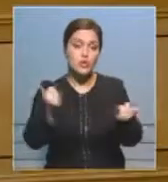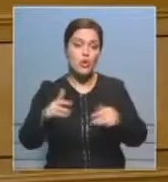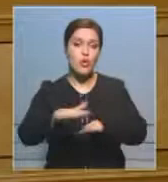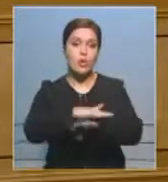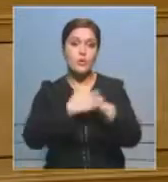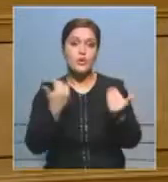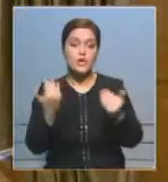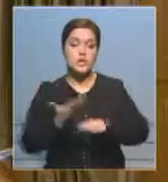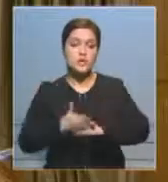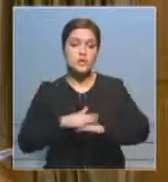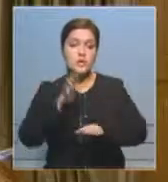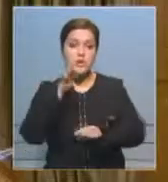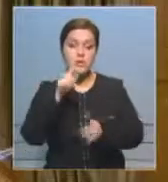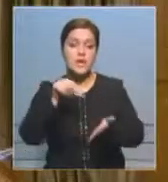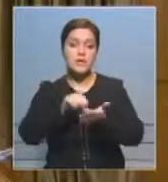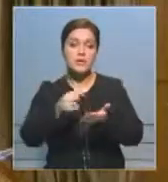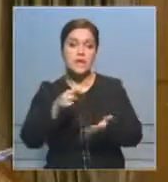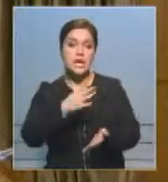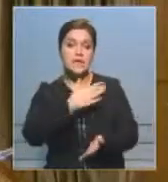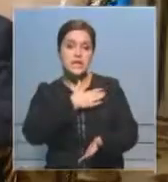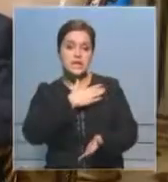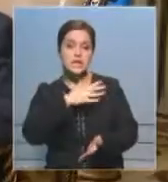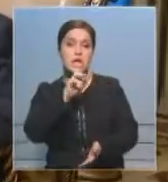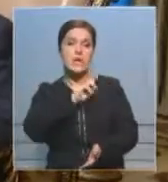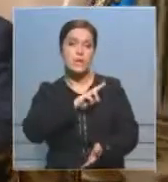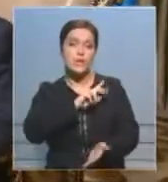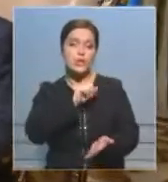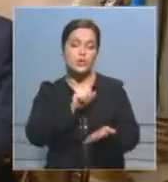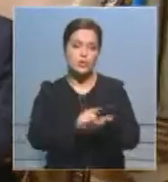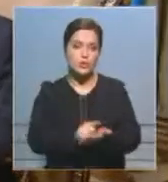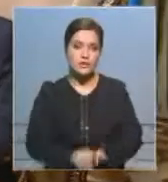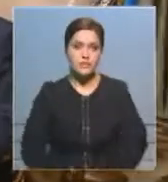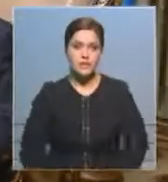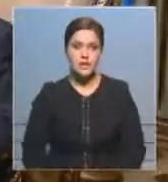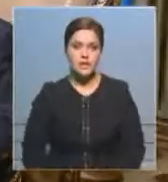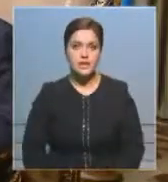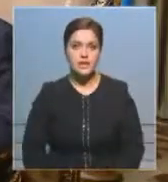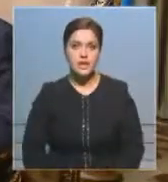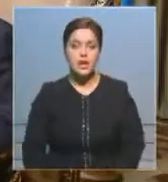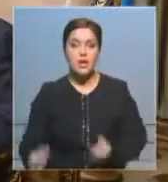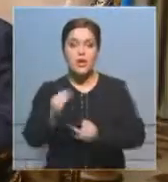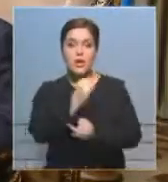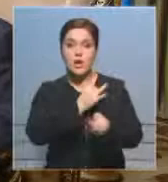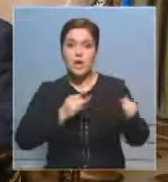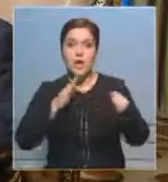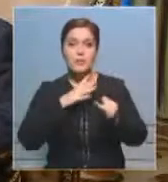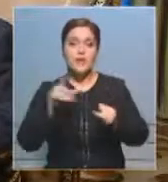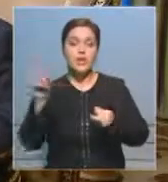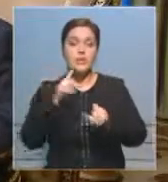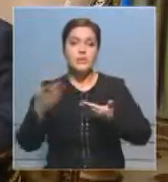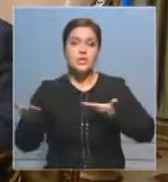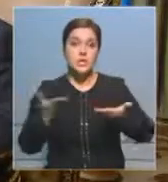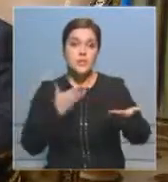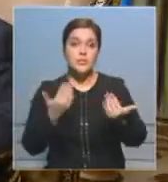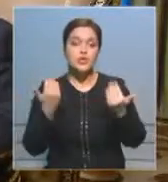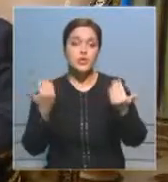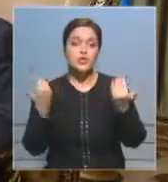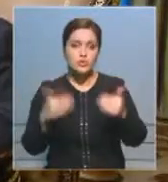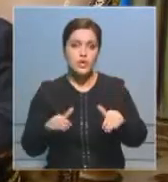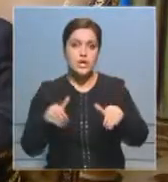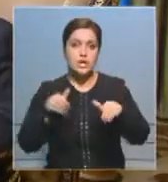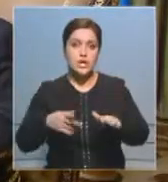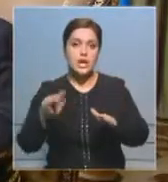период является для нас профессиональным долгом особое внимание собеседника уделили тем шагам которые сегодня уже